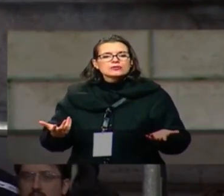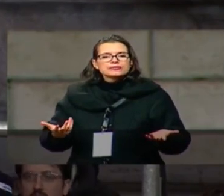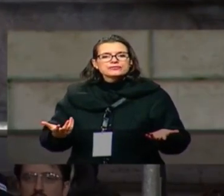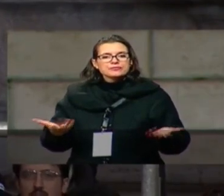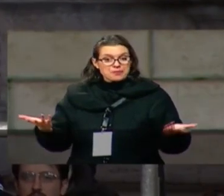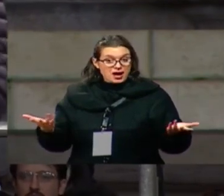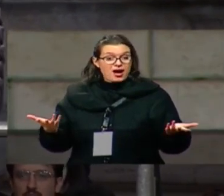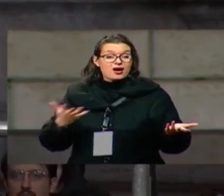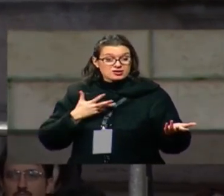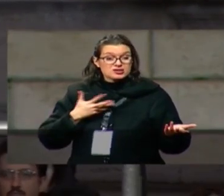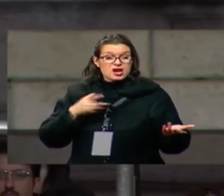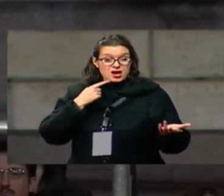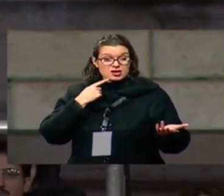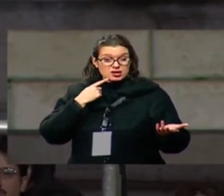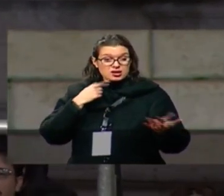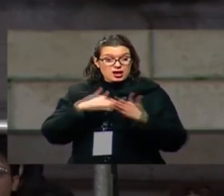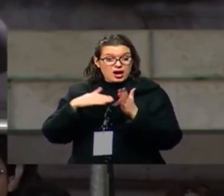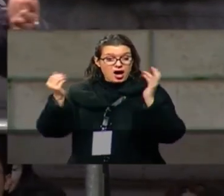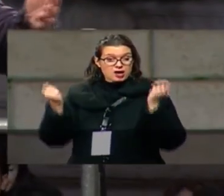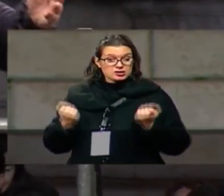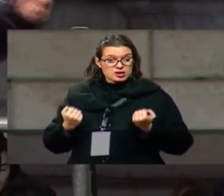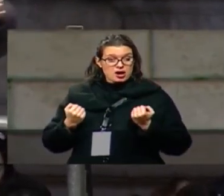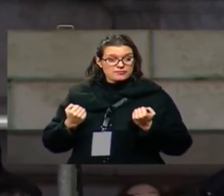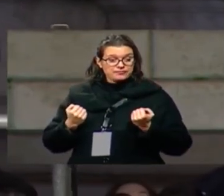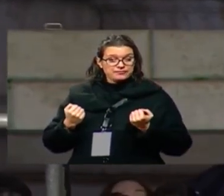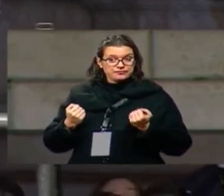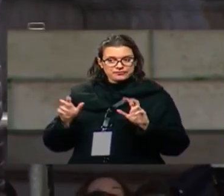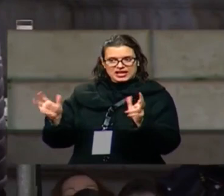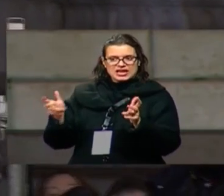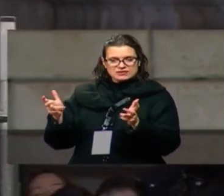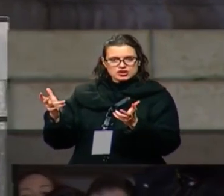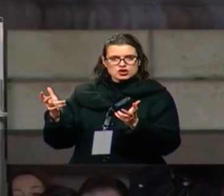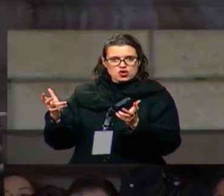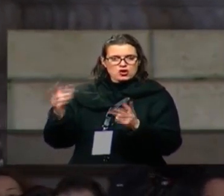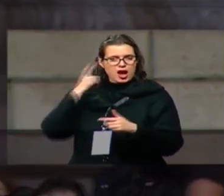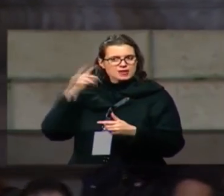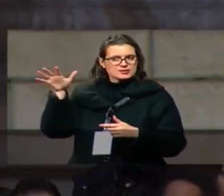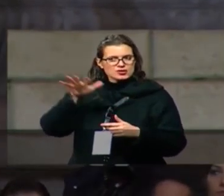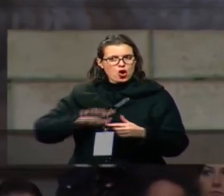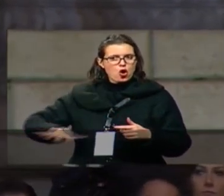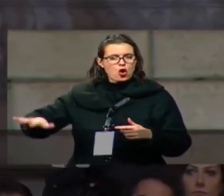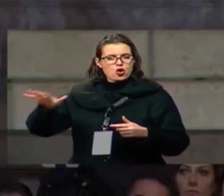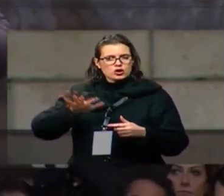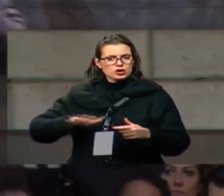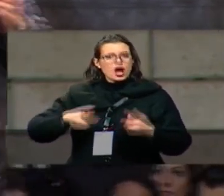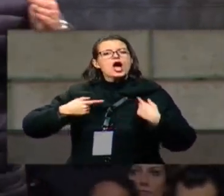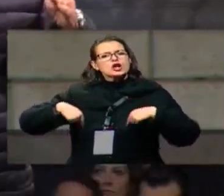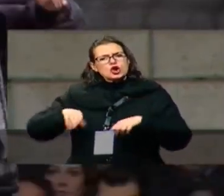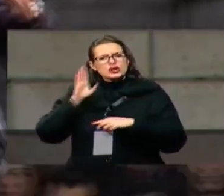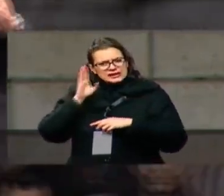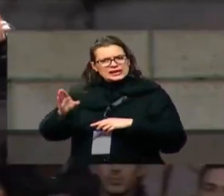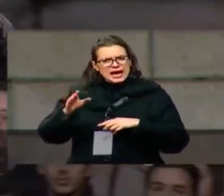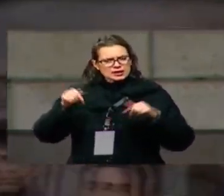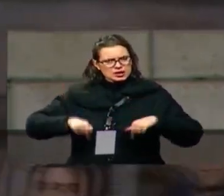ci sentono a casa adesso Noi siamo in diretta su qualche televisione per una questione commerciale non per una questione di